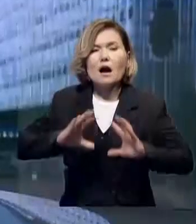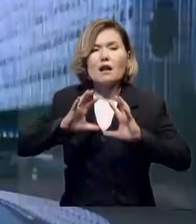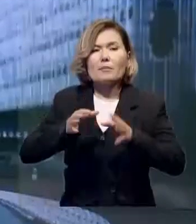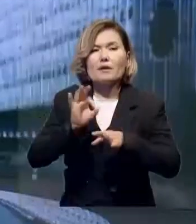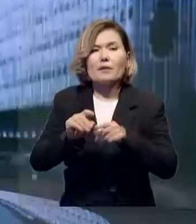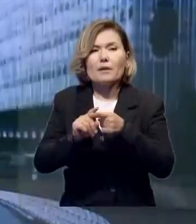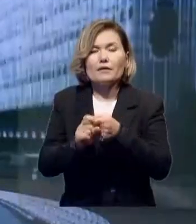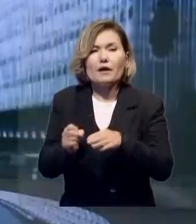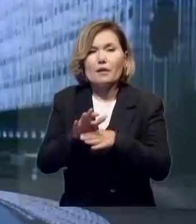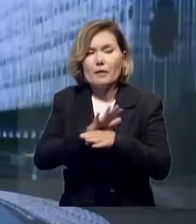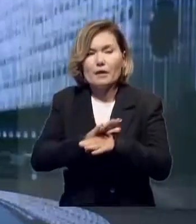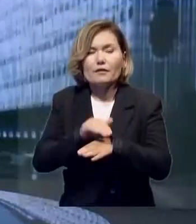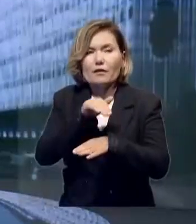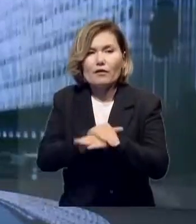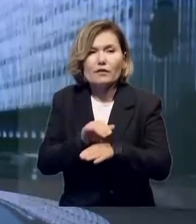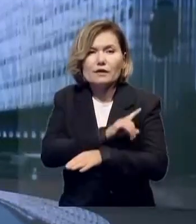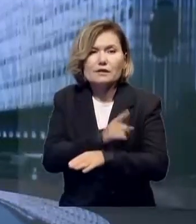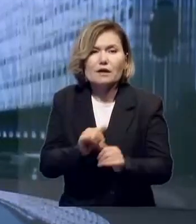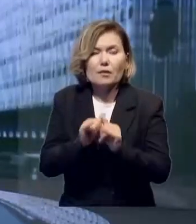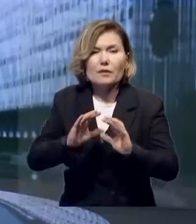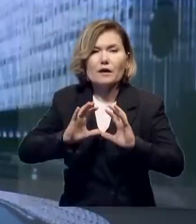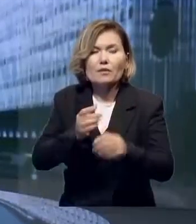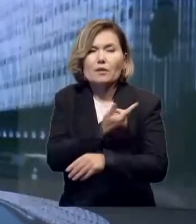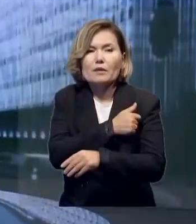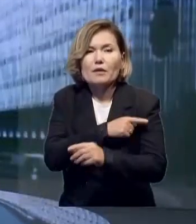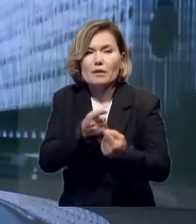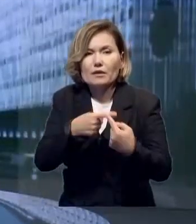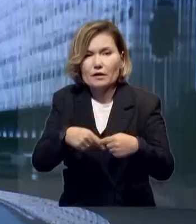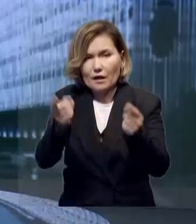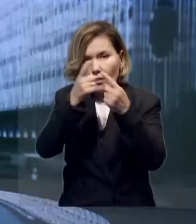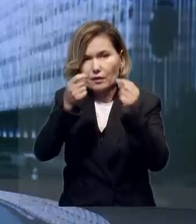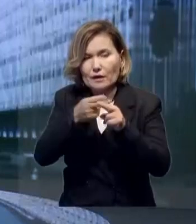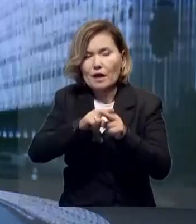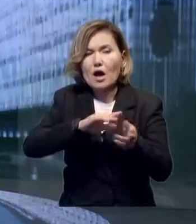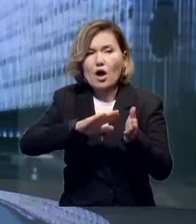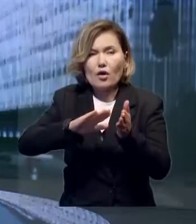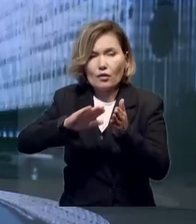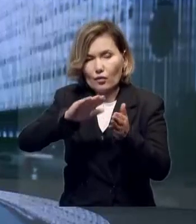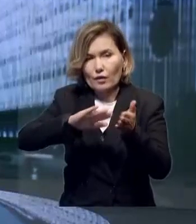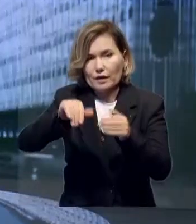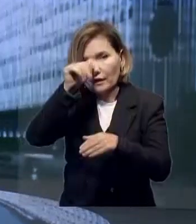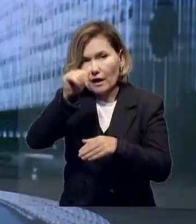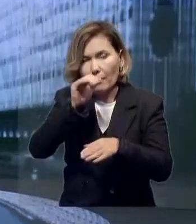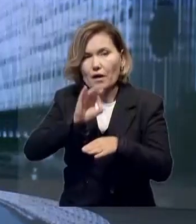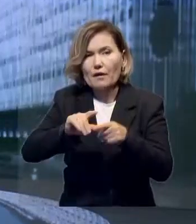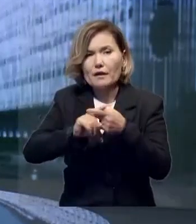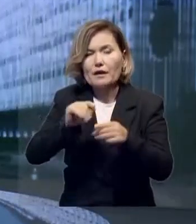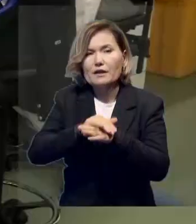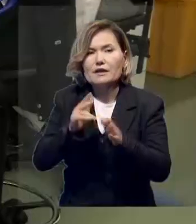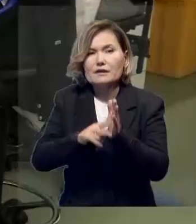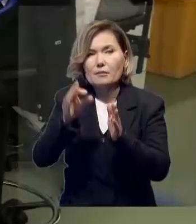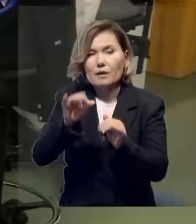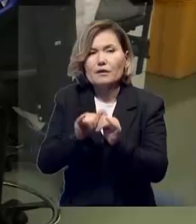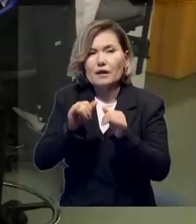Әлемде коронавирус жұқтырғандар қайта көбейді. Дүниежүзілік денсаулық сақтау ұйымының мәліметі бойынша, өткен айда вирус жұқтыру деректері 80%